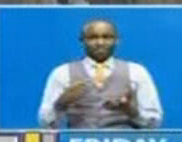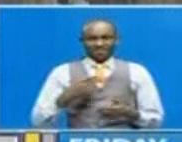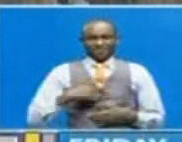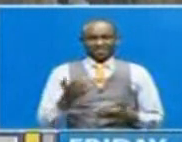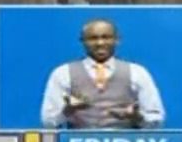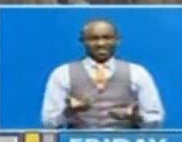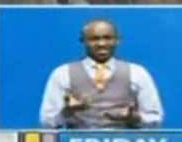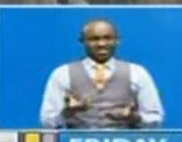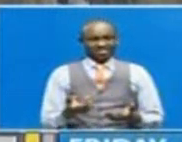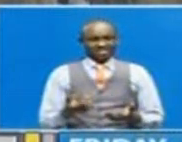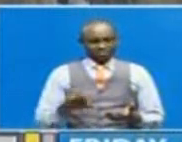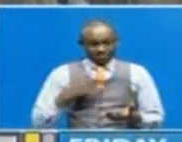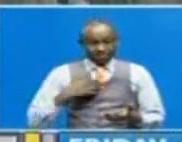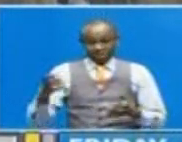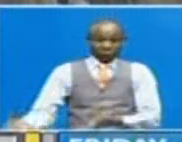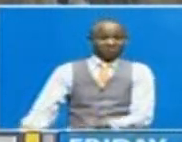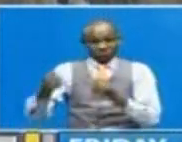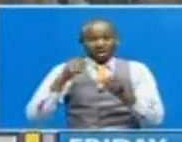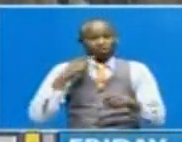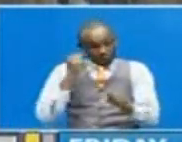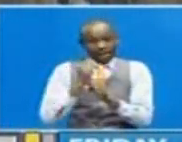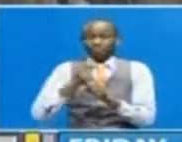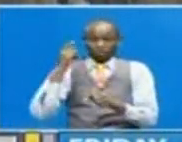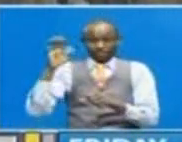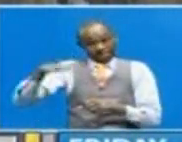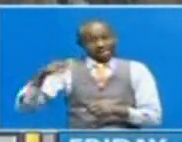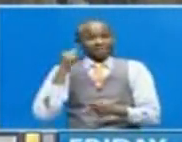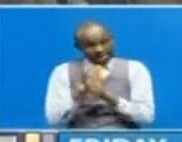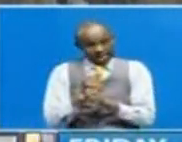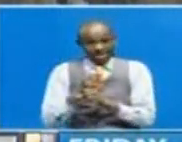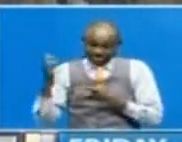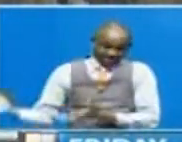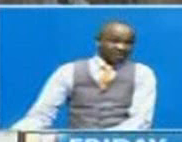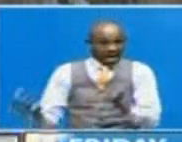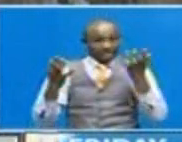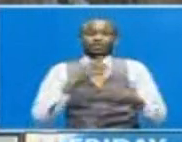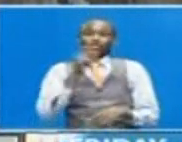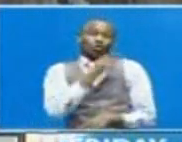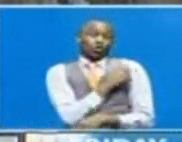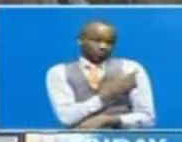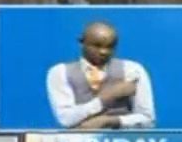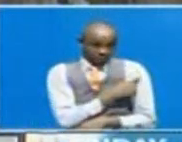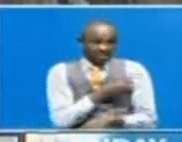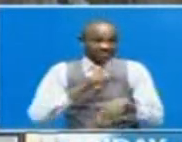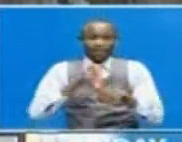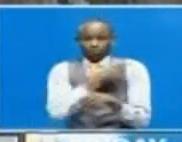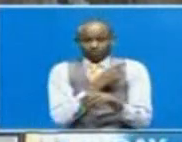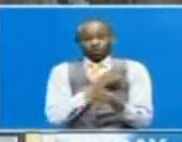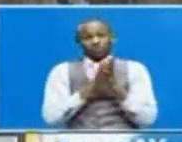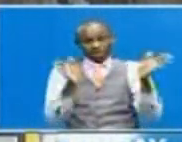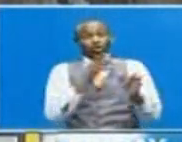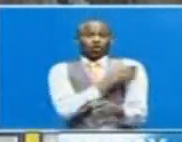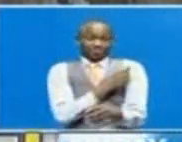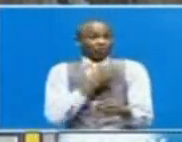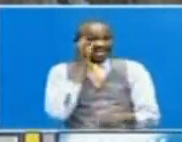yani gamusho mahali nilikuwa nafanya kazi na gapeleka na gaenda hospitali. Kwenda hospitali general